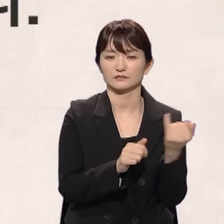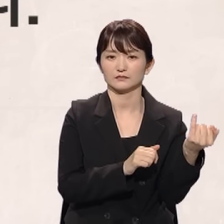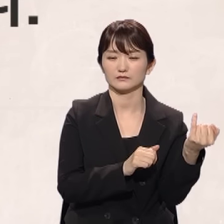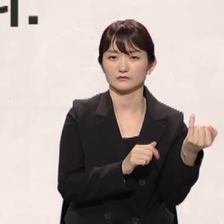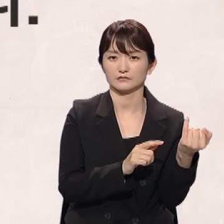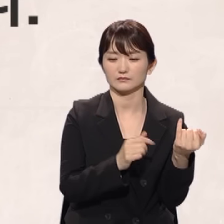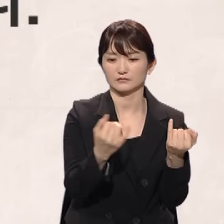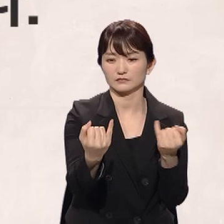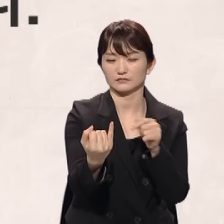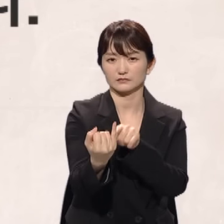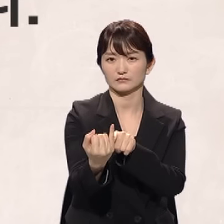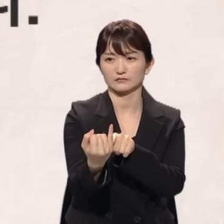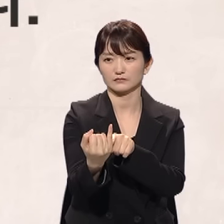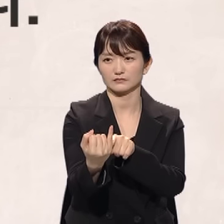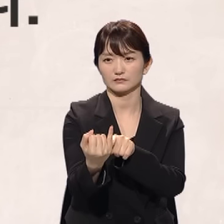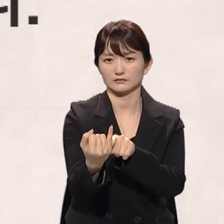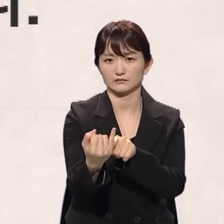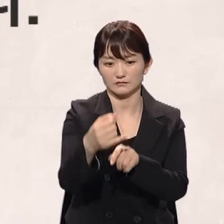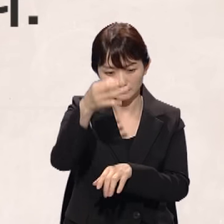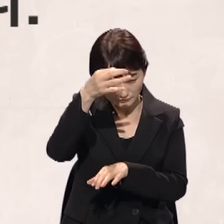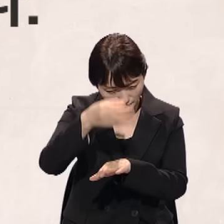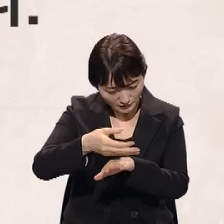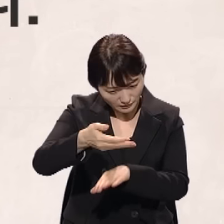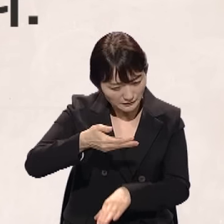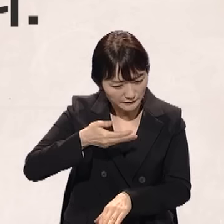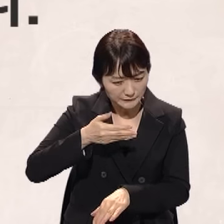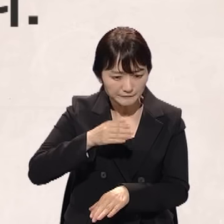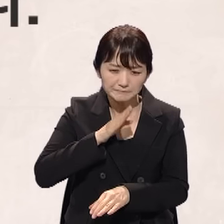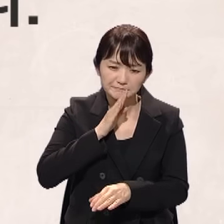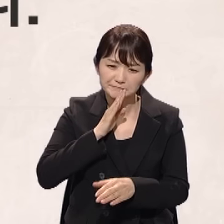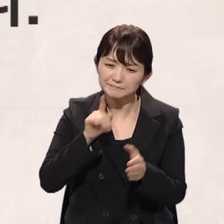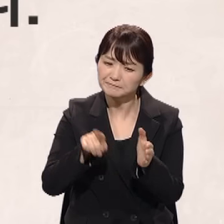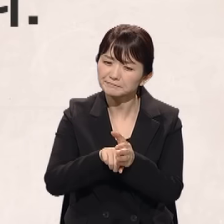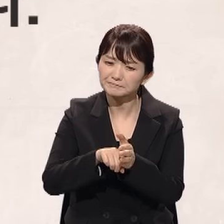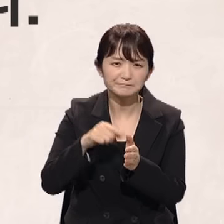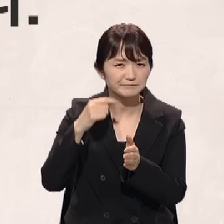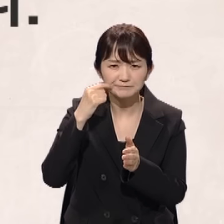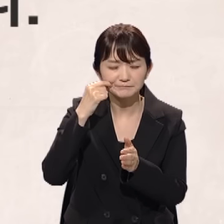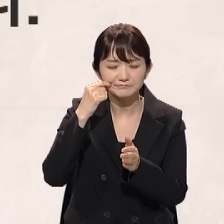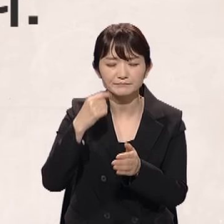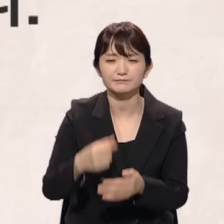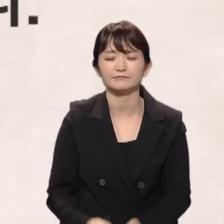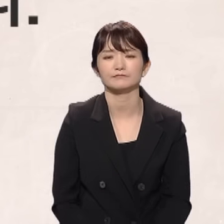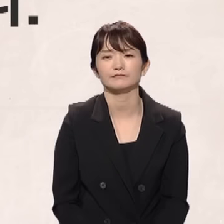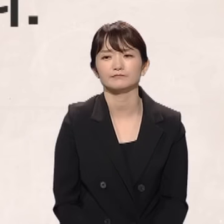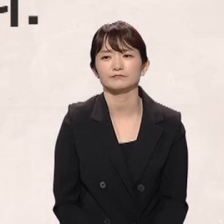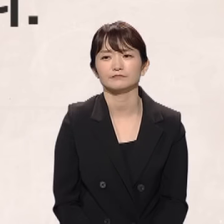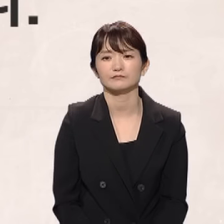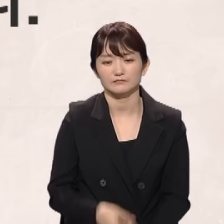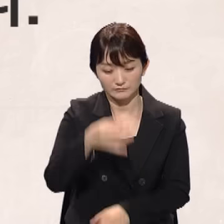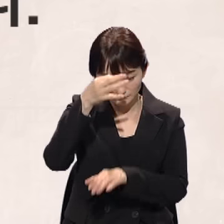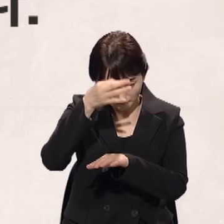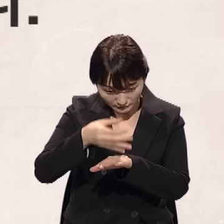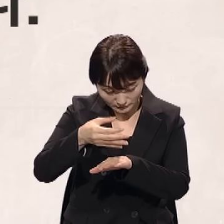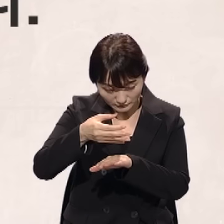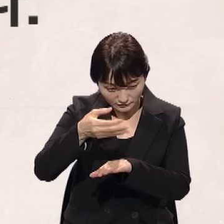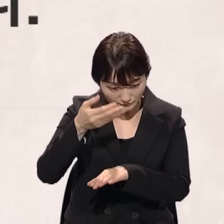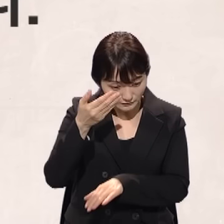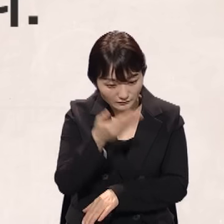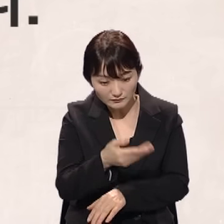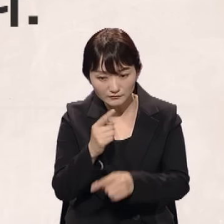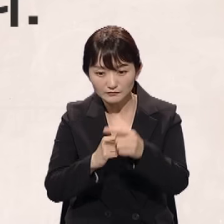상대방 여성에 대한 어떤 뭐 사과에 대해서도 진정성을 못 느낀다라고 또 그 말씀도 하고 계세요. 왜냐하면 그 사과를 했다라고 하지만 이